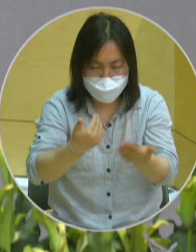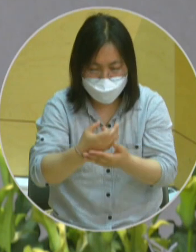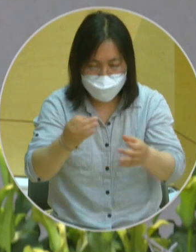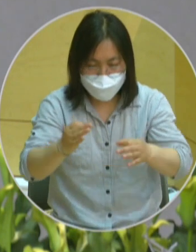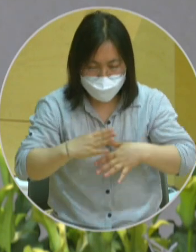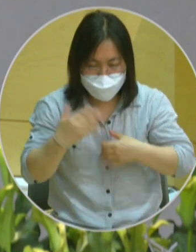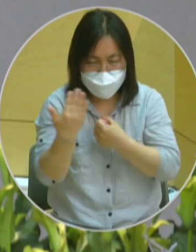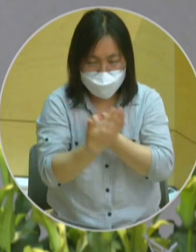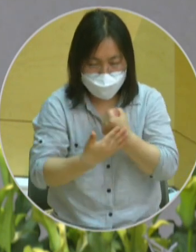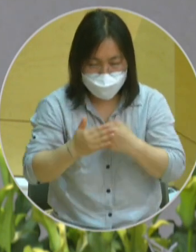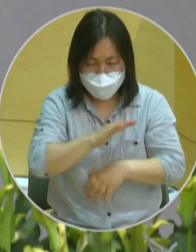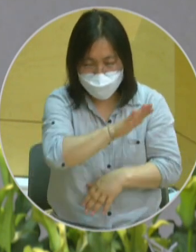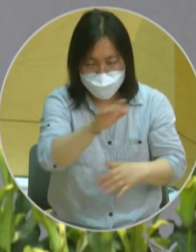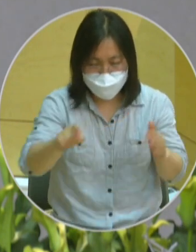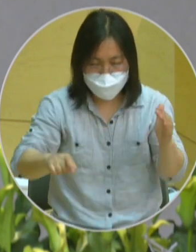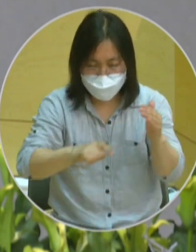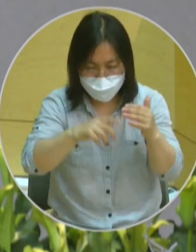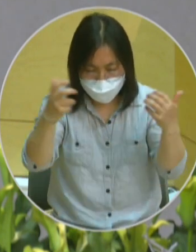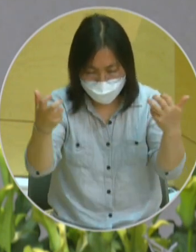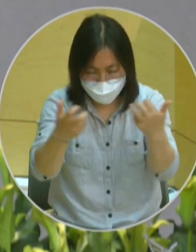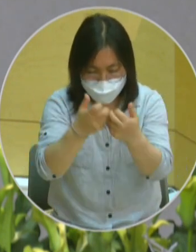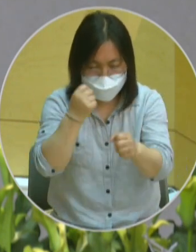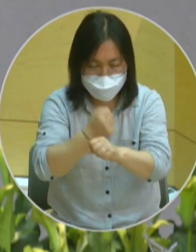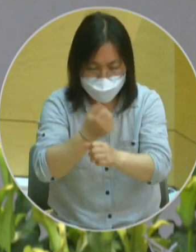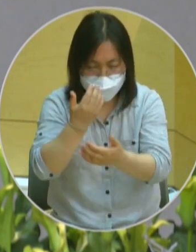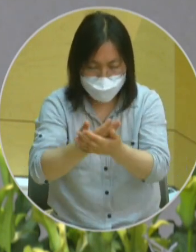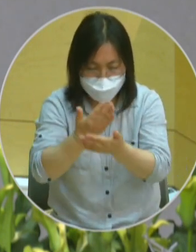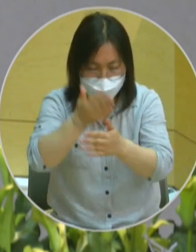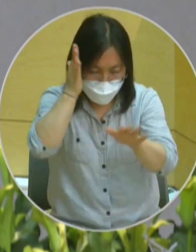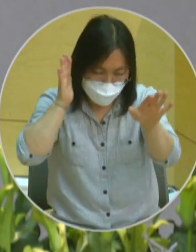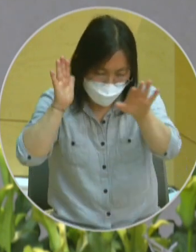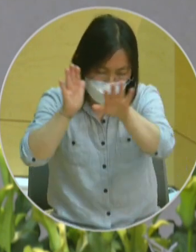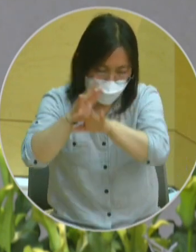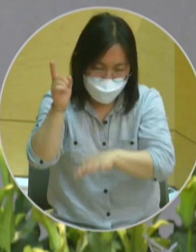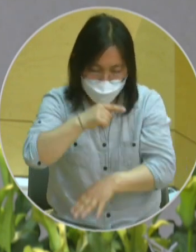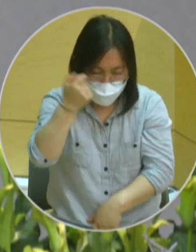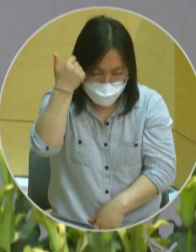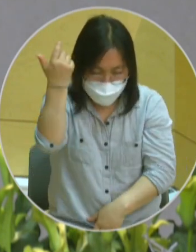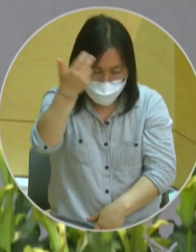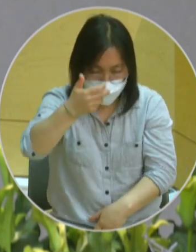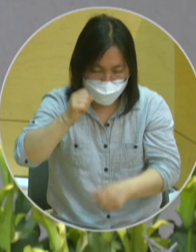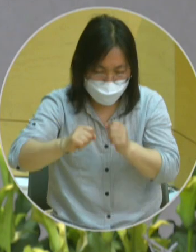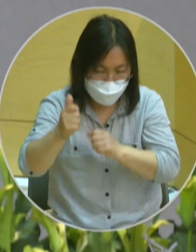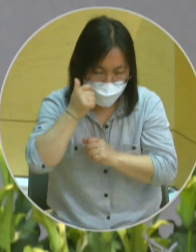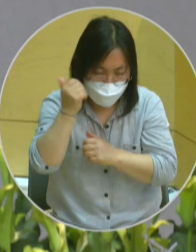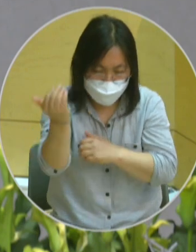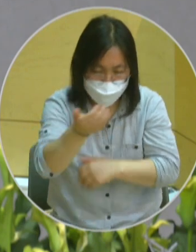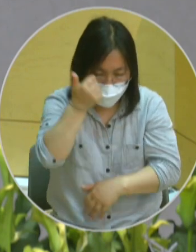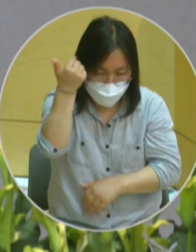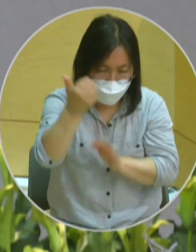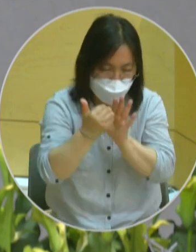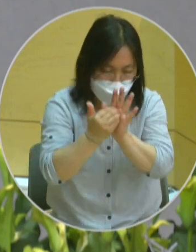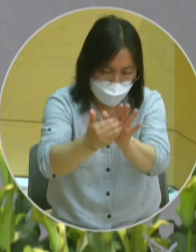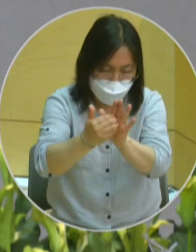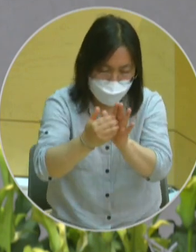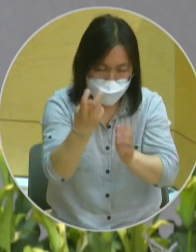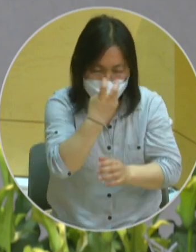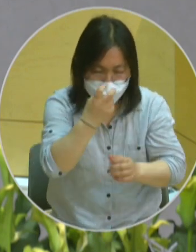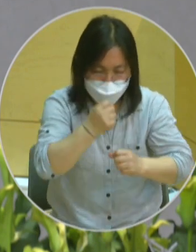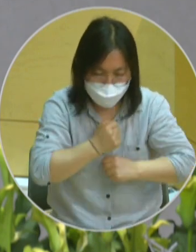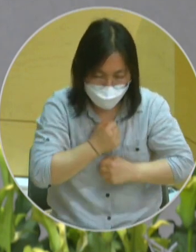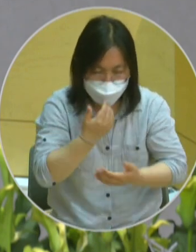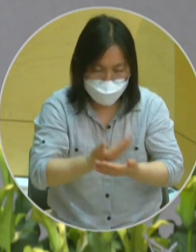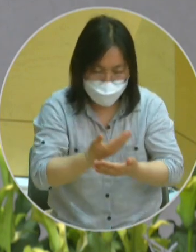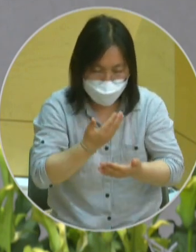우리 가운데 가득하게 하여 주시옵소서. 어둠과 간영이 역사하지 못하도록 성령께서 지켜주시고 주의 보혈의 피로